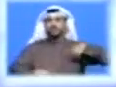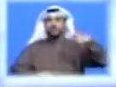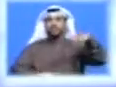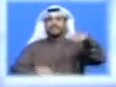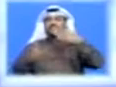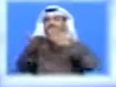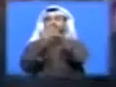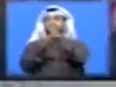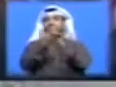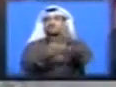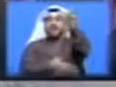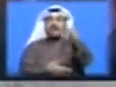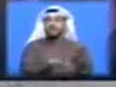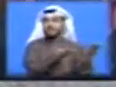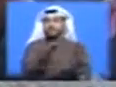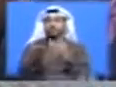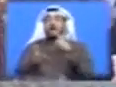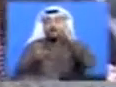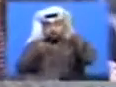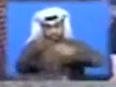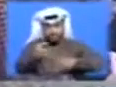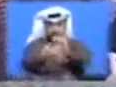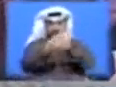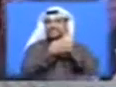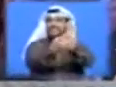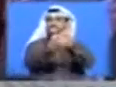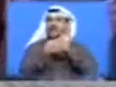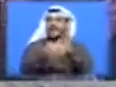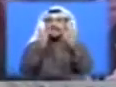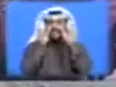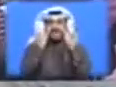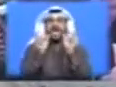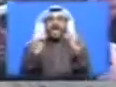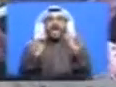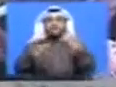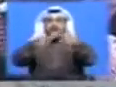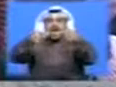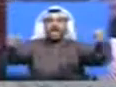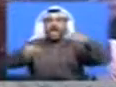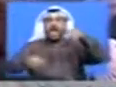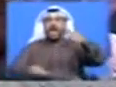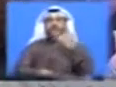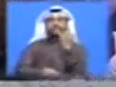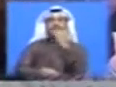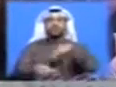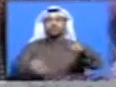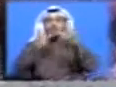لرئيس مجلس الوزراء ووزير الخارجية يؤكد أن الاتفاقية الأمنية الخارجية تساهم في تعزيز أمن